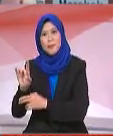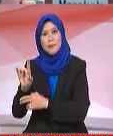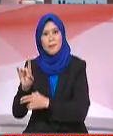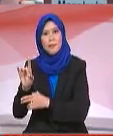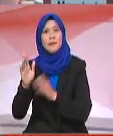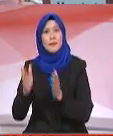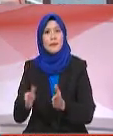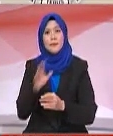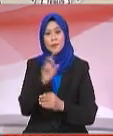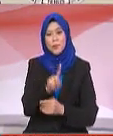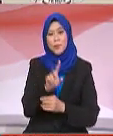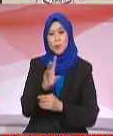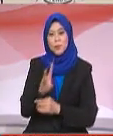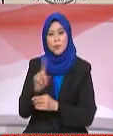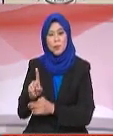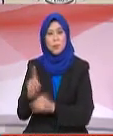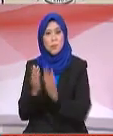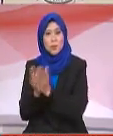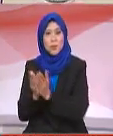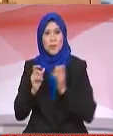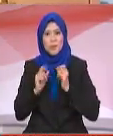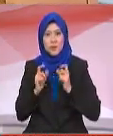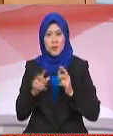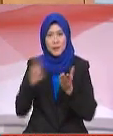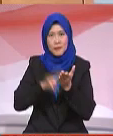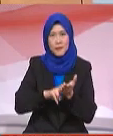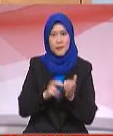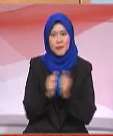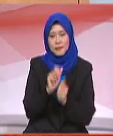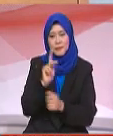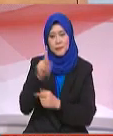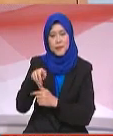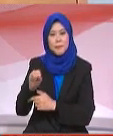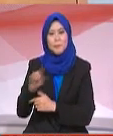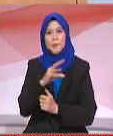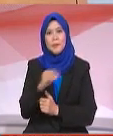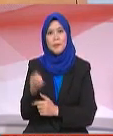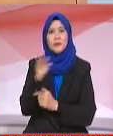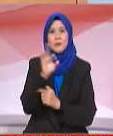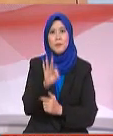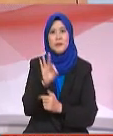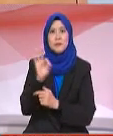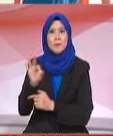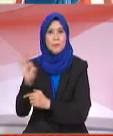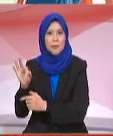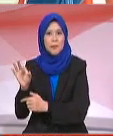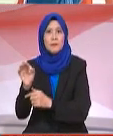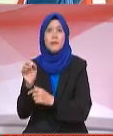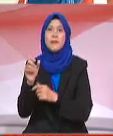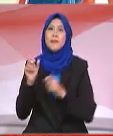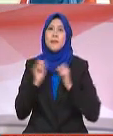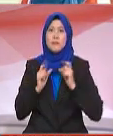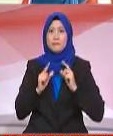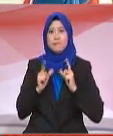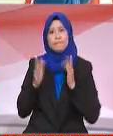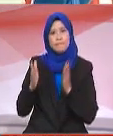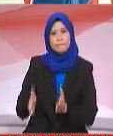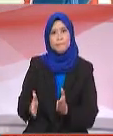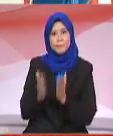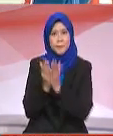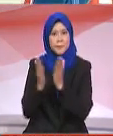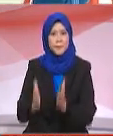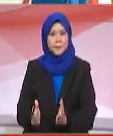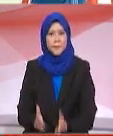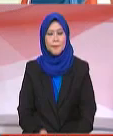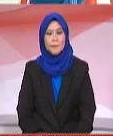negeri, 171 calon sekolah swasta yang berdaftar dengan KPM dan 999 calon persendirian.